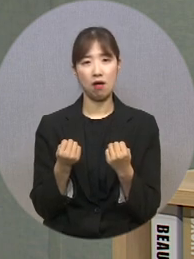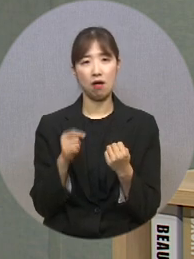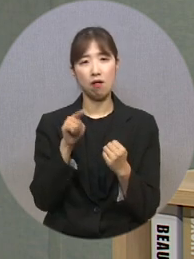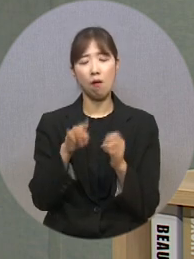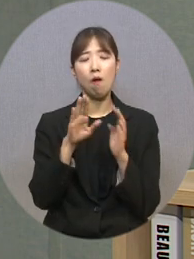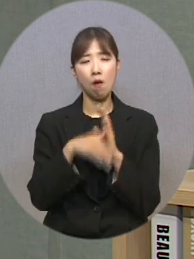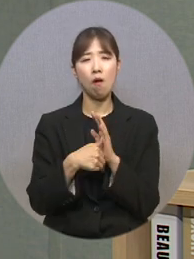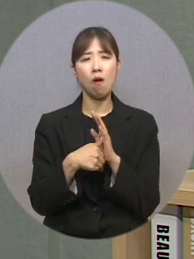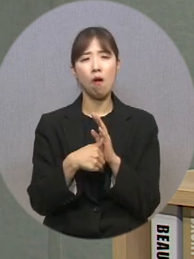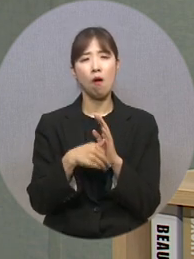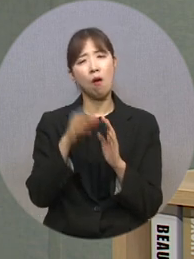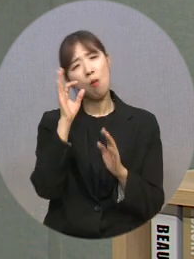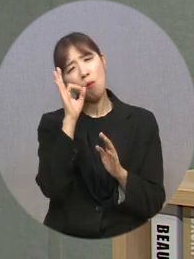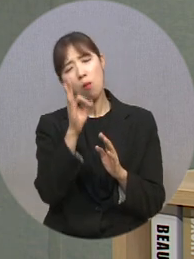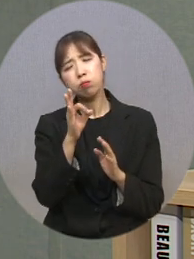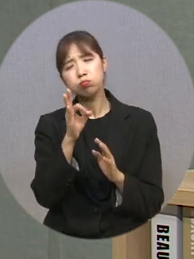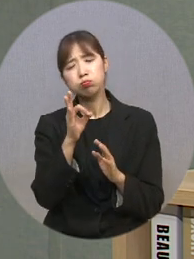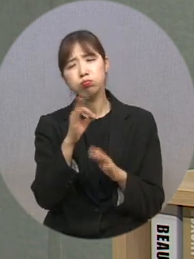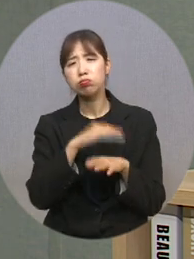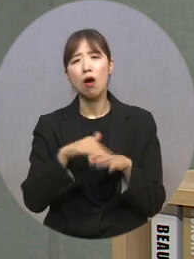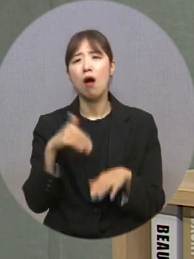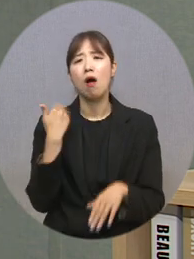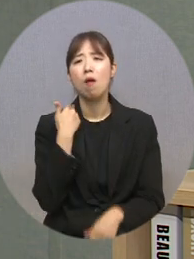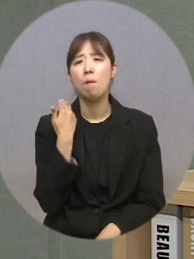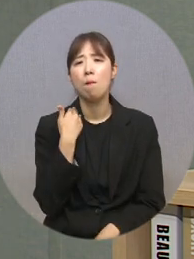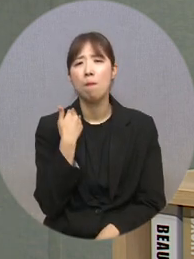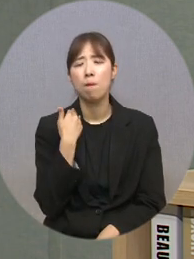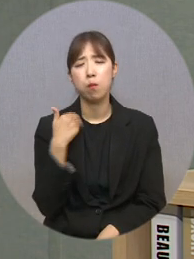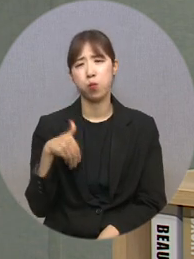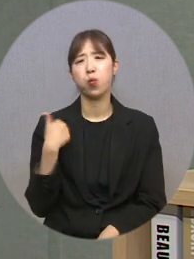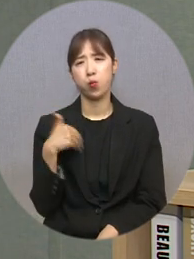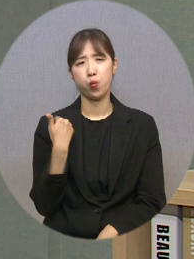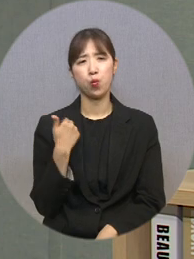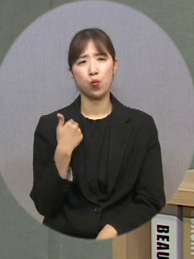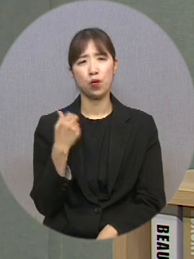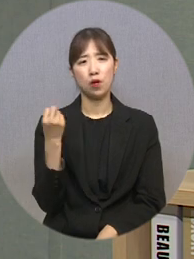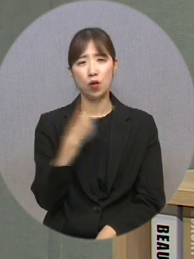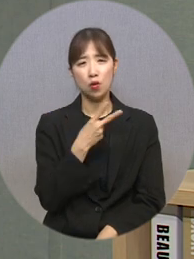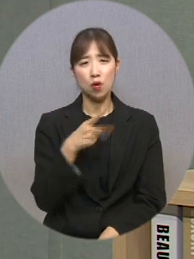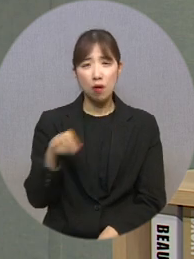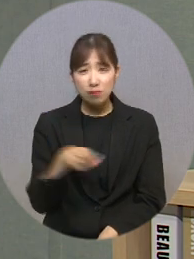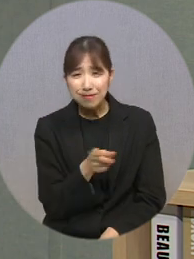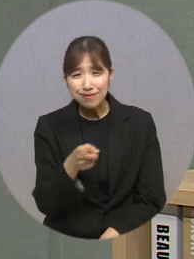경우에는 보이지 않잖아요. 예. 범죄자가. 예. 그리고 그